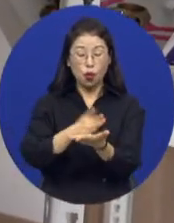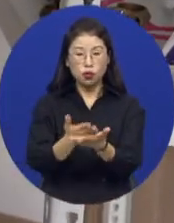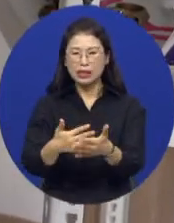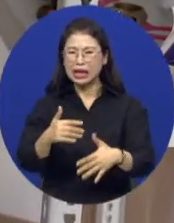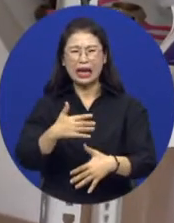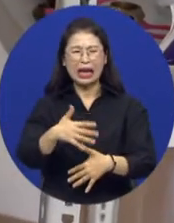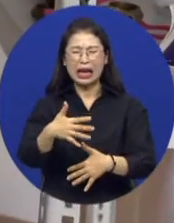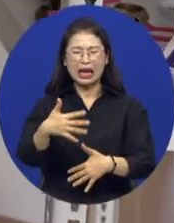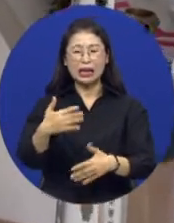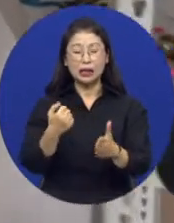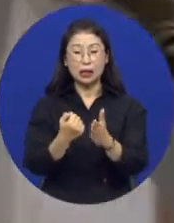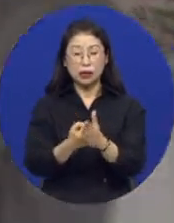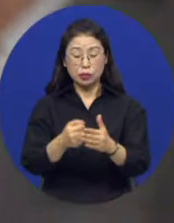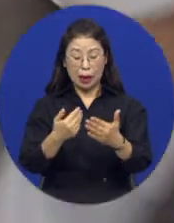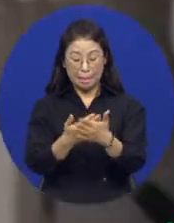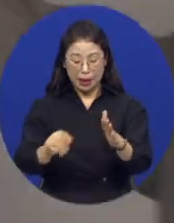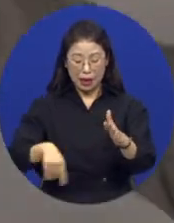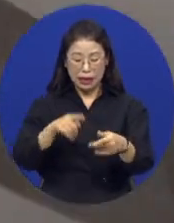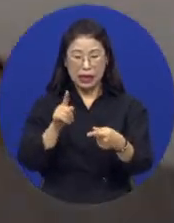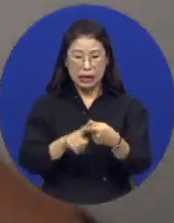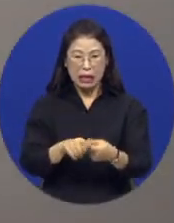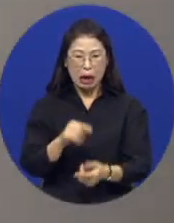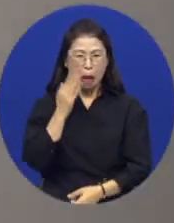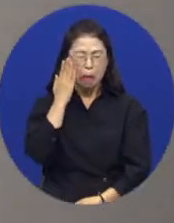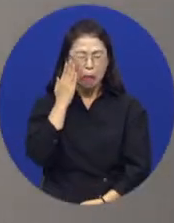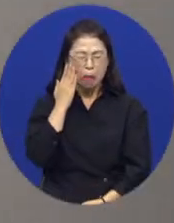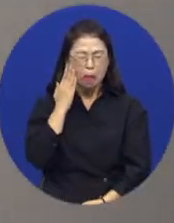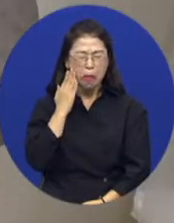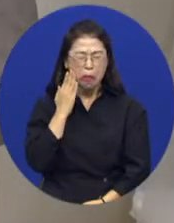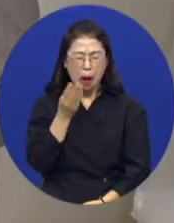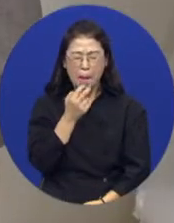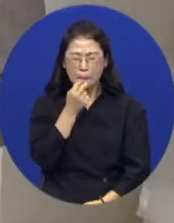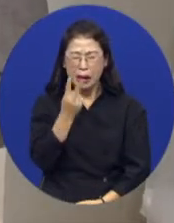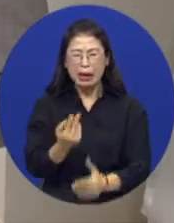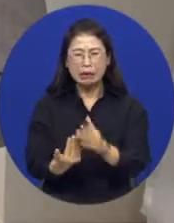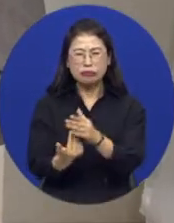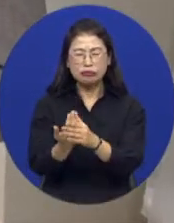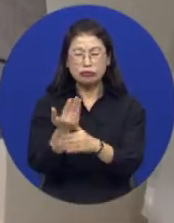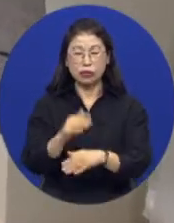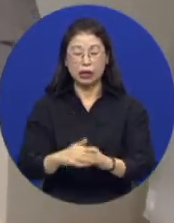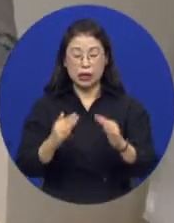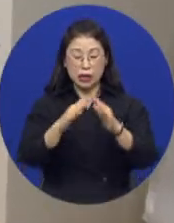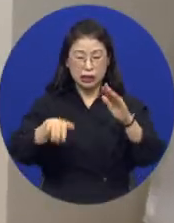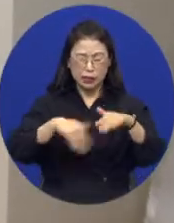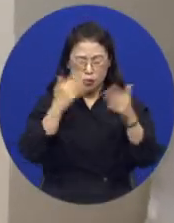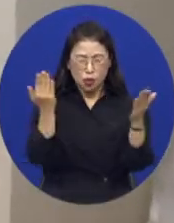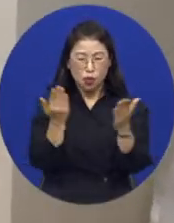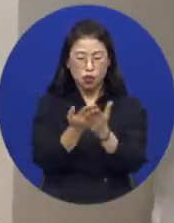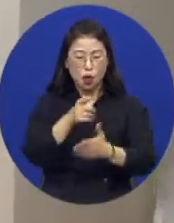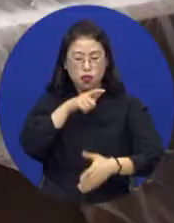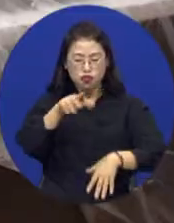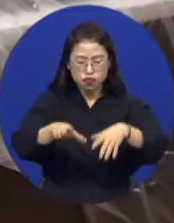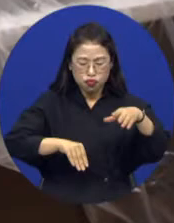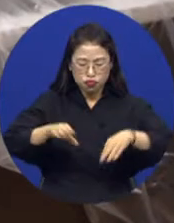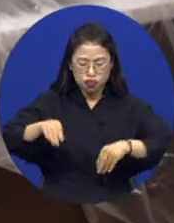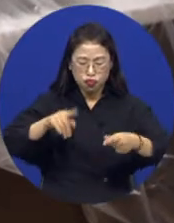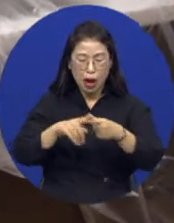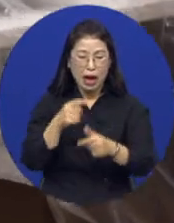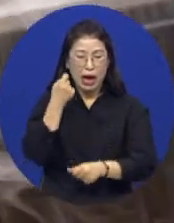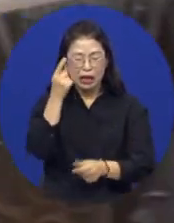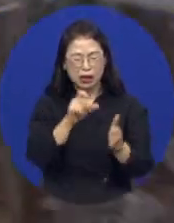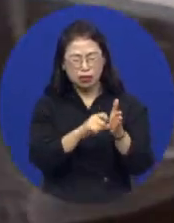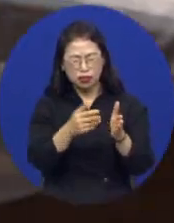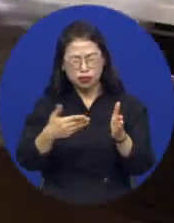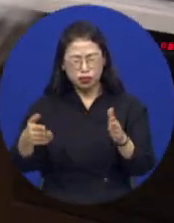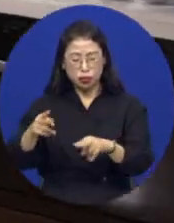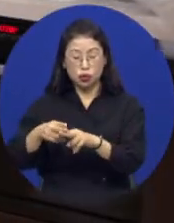제대로 이루어지지 않으면서 방 안에는 곰팡이도 피기 시작한 상태입니다. 집안이 온통 젖어버린 입주민은 한 달이 넘도록